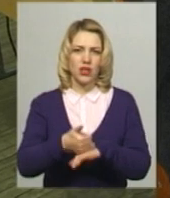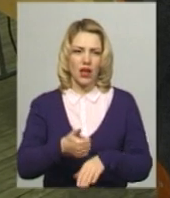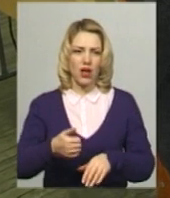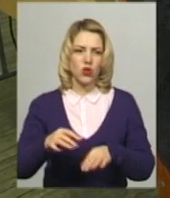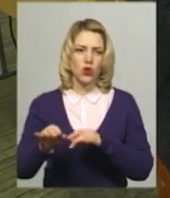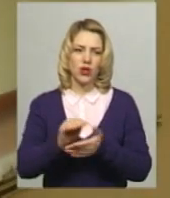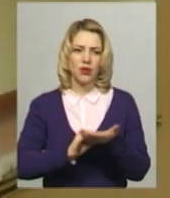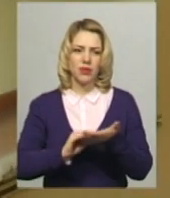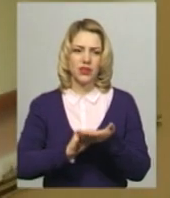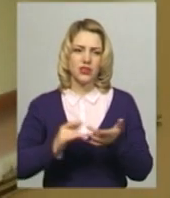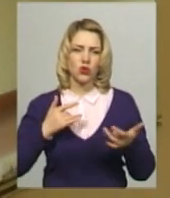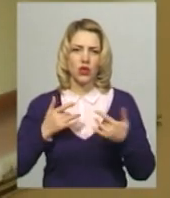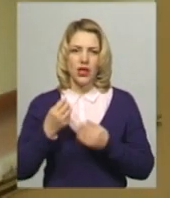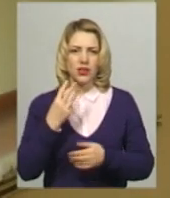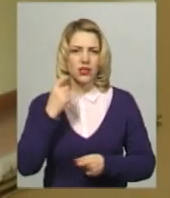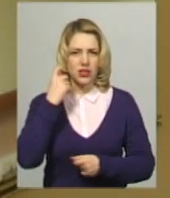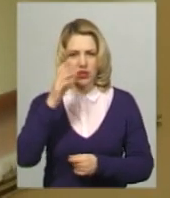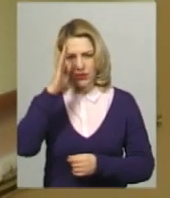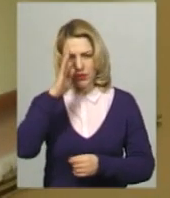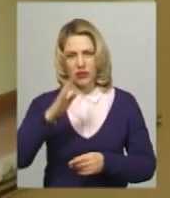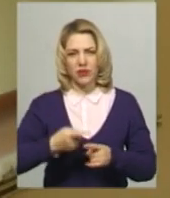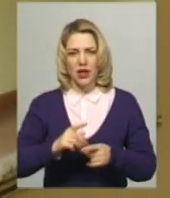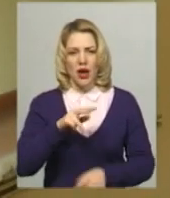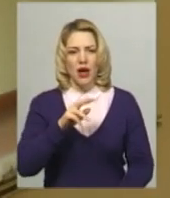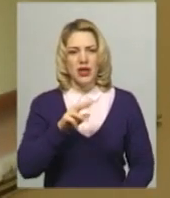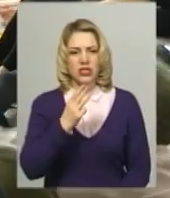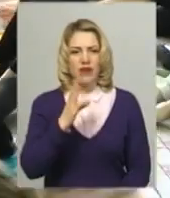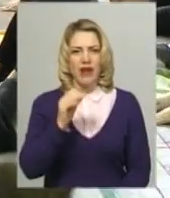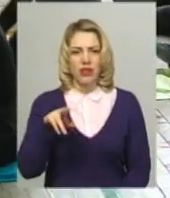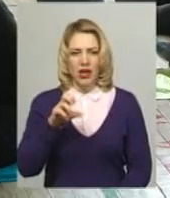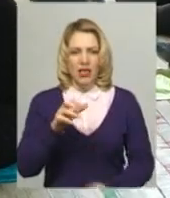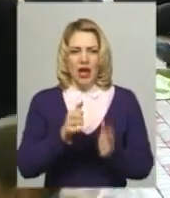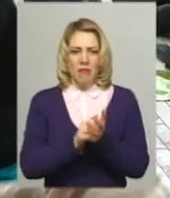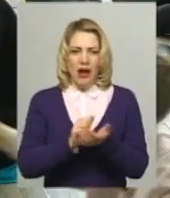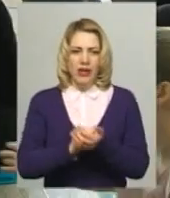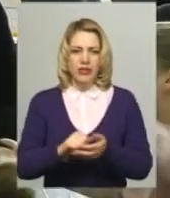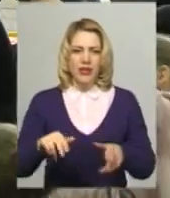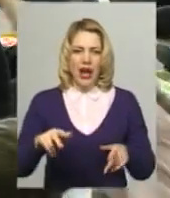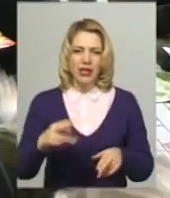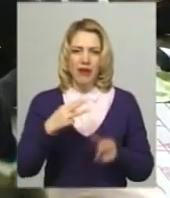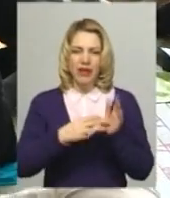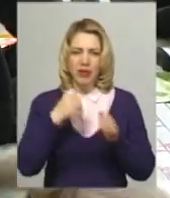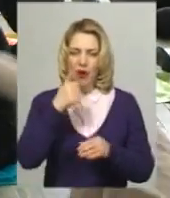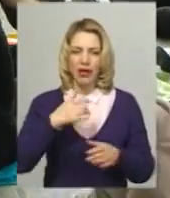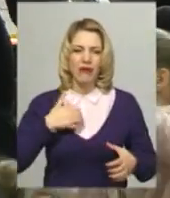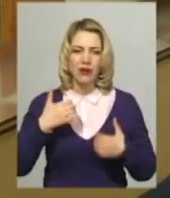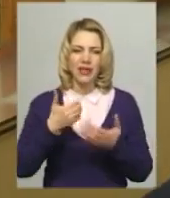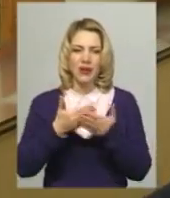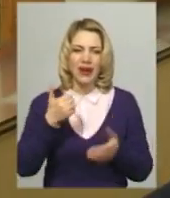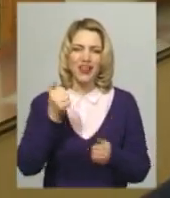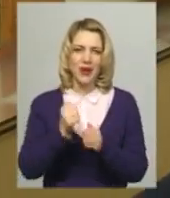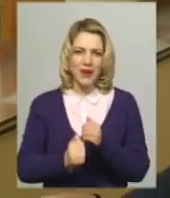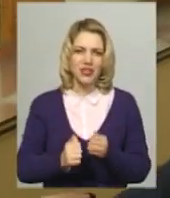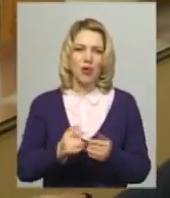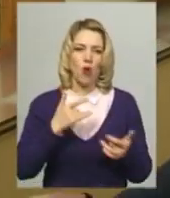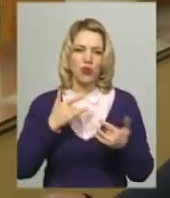концерту. 13-річний вихованець Хмельницького подолянчика Артем Шведа займається танцями 8 років. Каже, хвилюється перед кожним концертом. Вихід